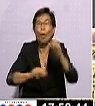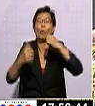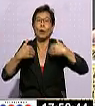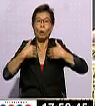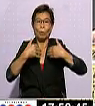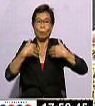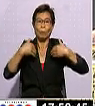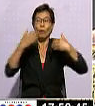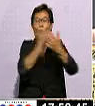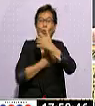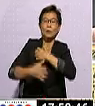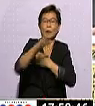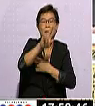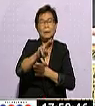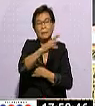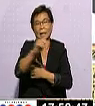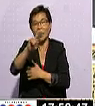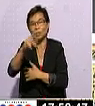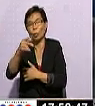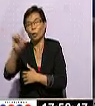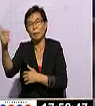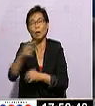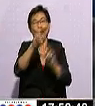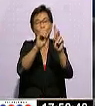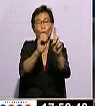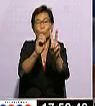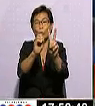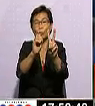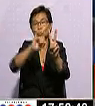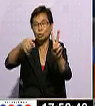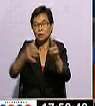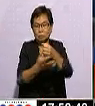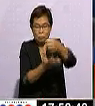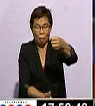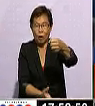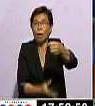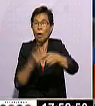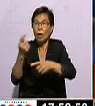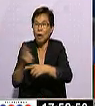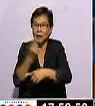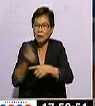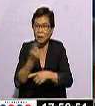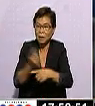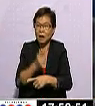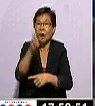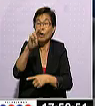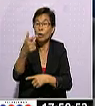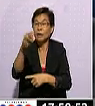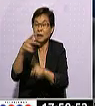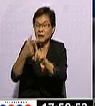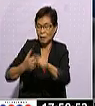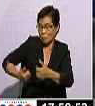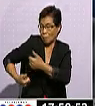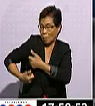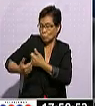dan NGO lain. Sejumlah RM20 juta disediakan untuk melantik ranger dari kalangan askar